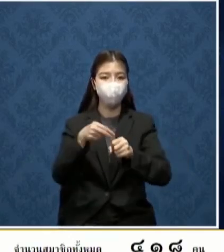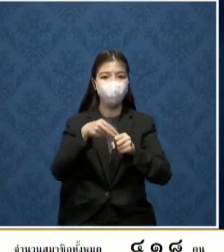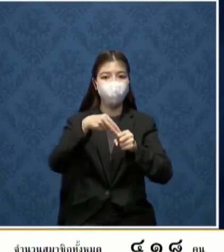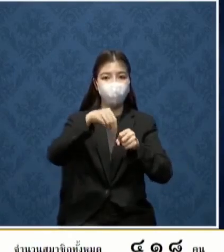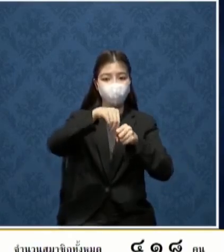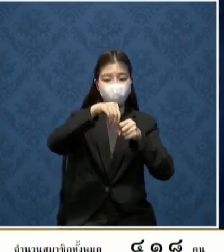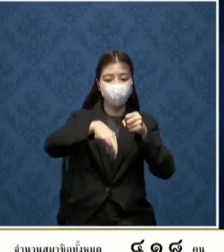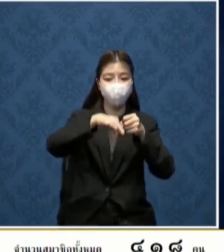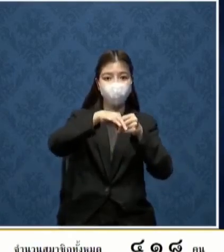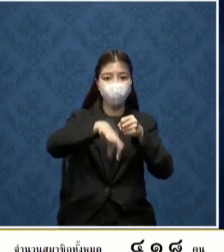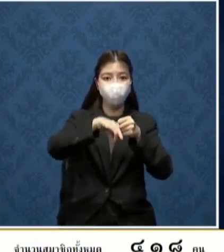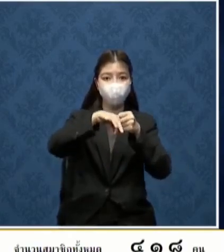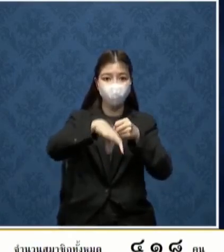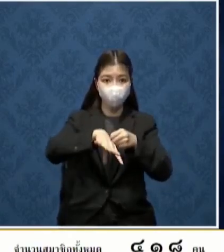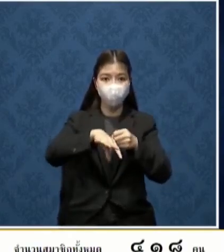เดินเครื่อง